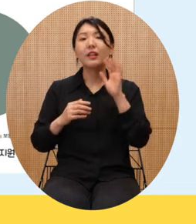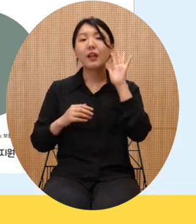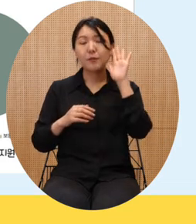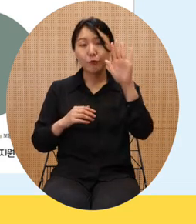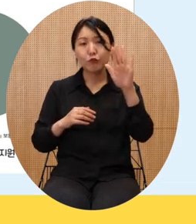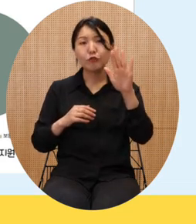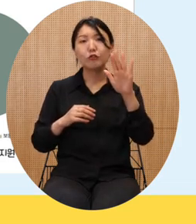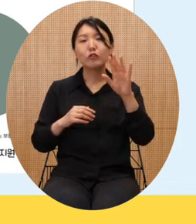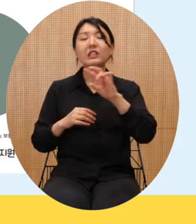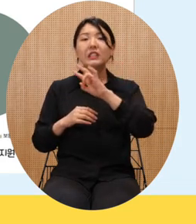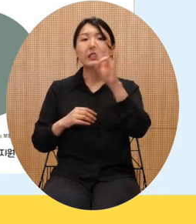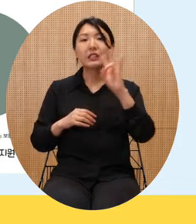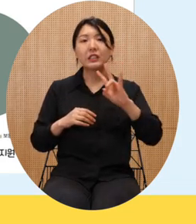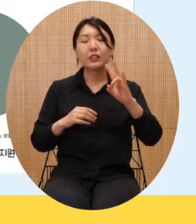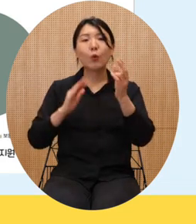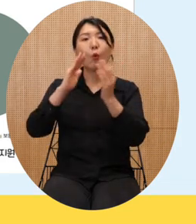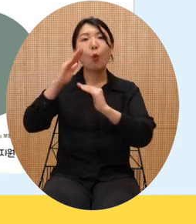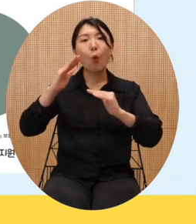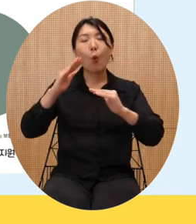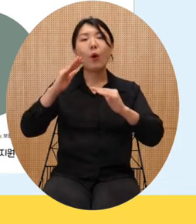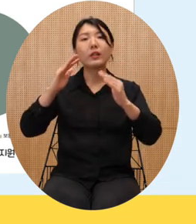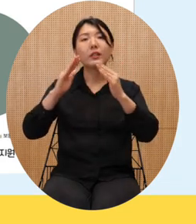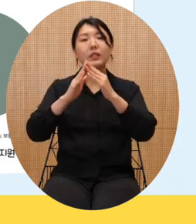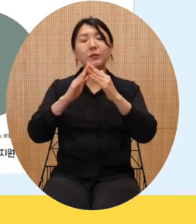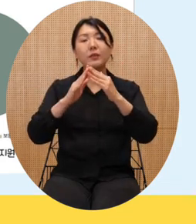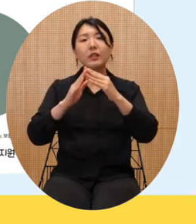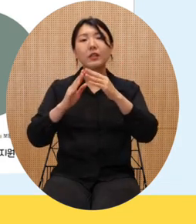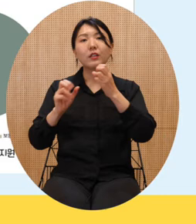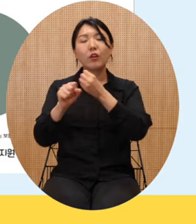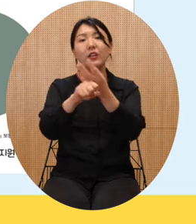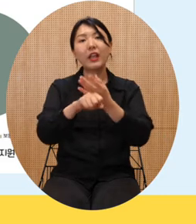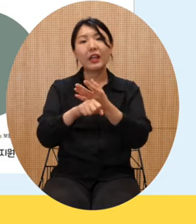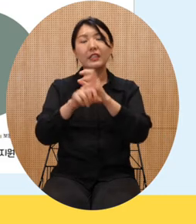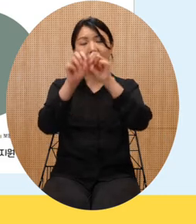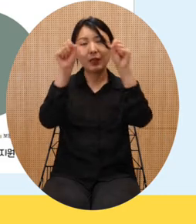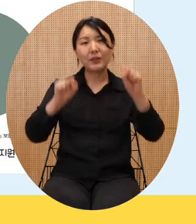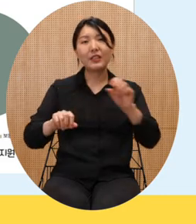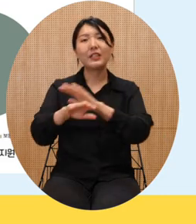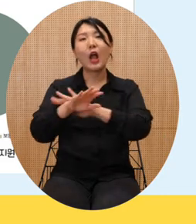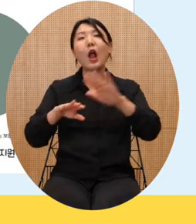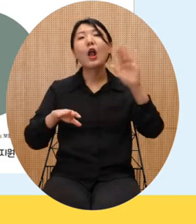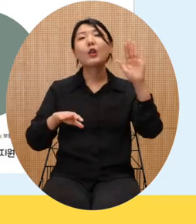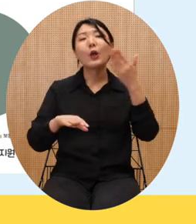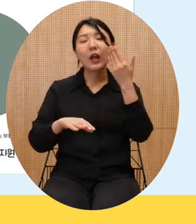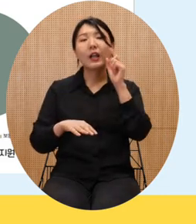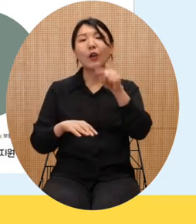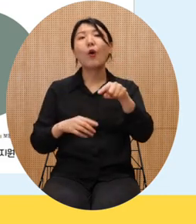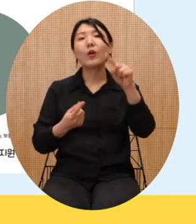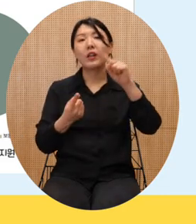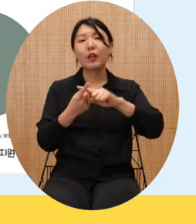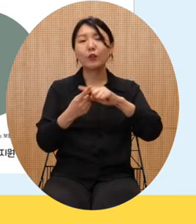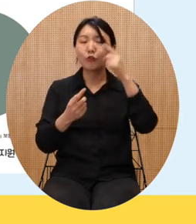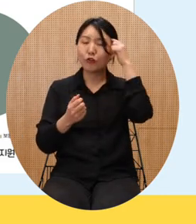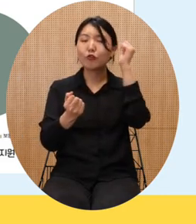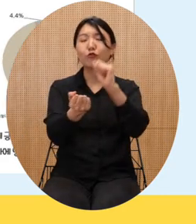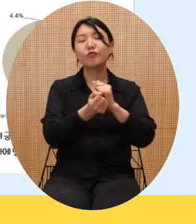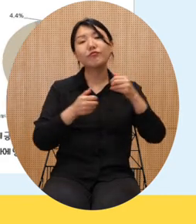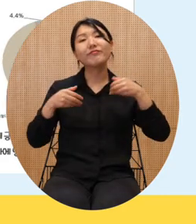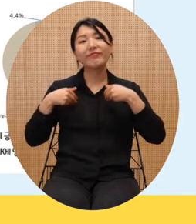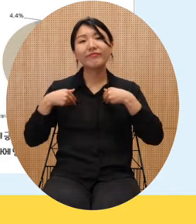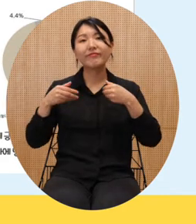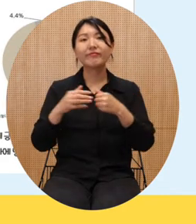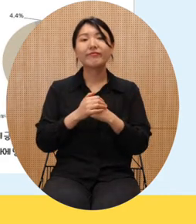생각이 들었습니다. 왜? 그래서 우리가 앞으로는 시흥은 공공주거복지 전달 체계가 왜 이렇게 잘 될까를 좀